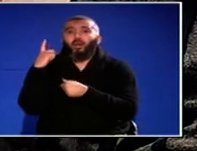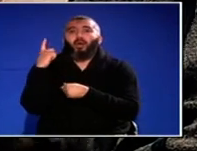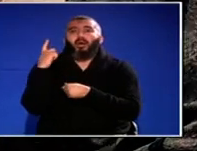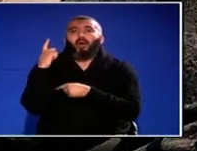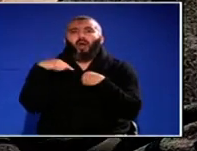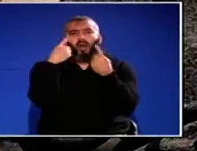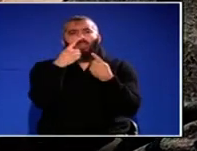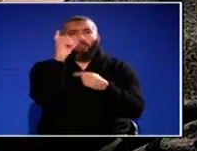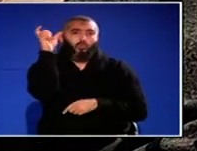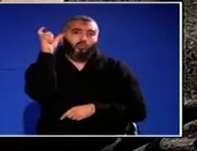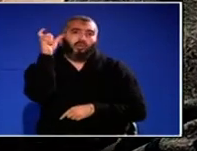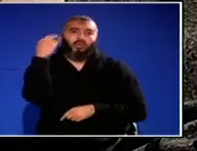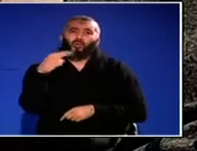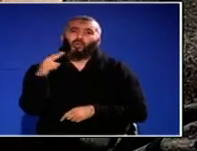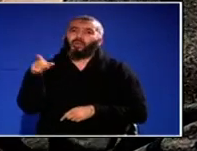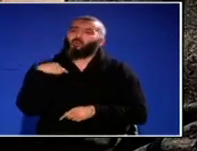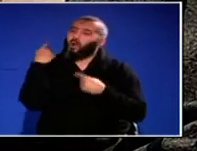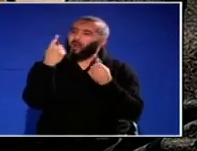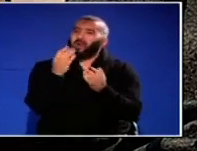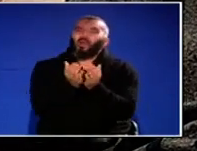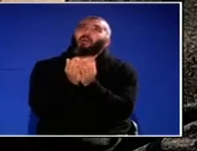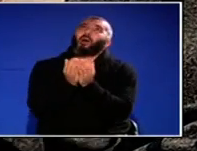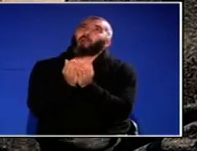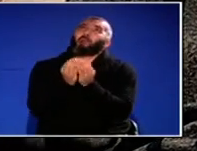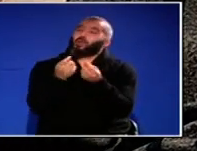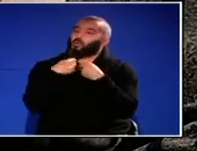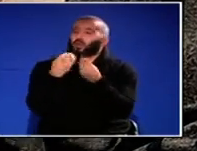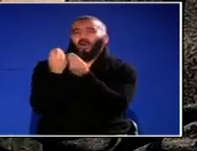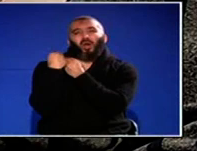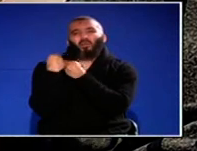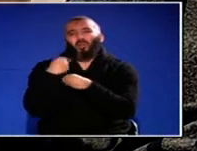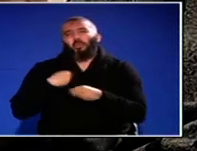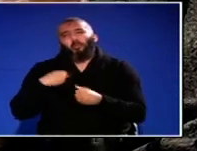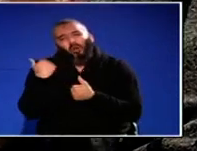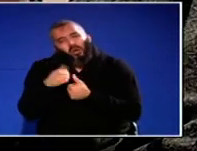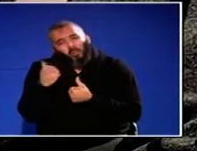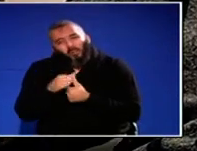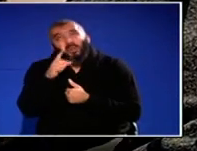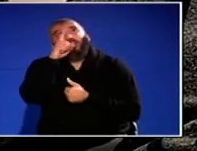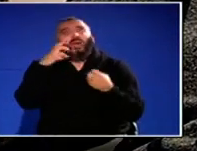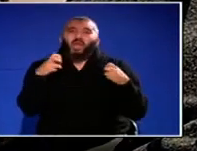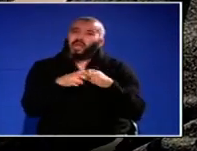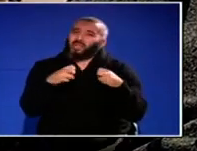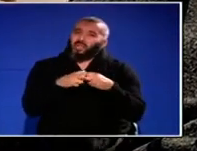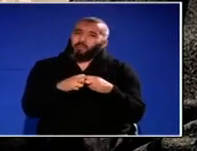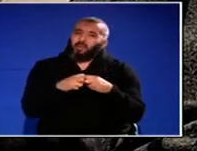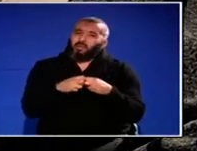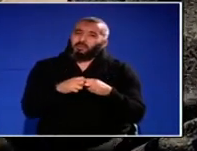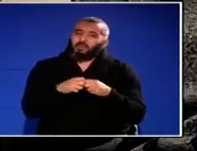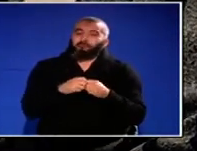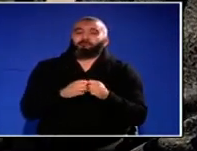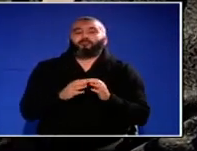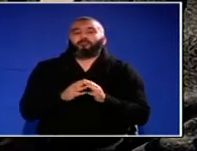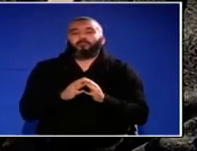حكاك، قول يا ربي يا ربي اجرني على هذا الشيء اللي راني مبتلى به، بيكون عنده انسان ما يكون يعني يجمع بين المرض